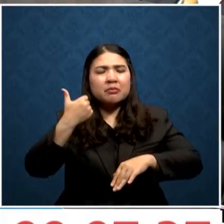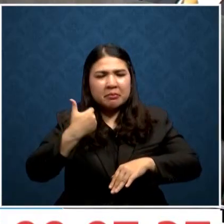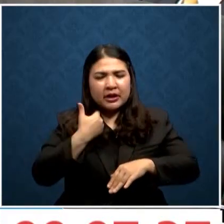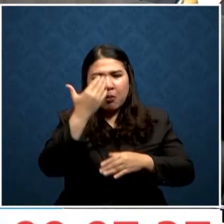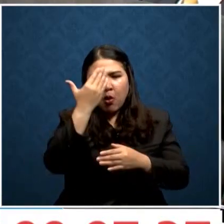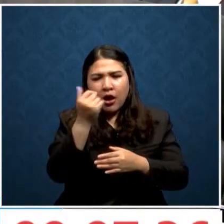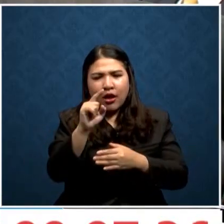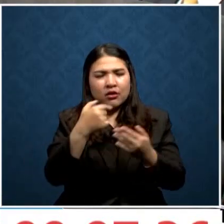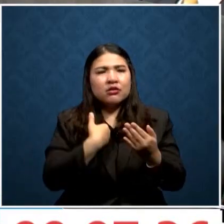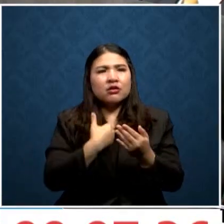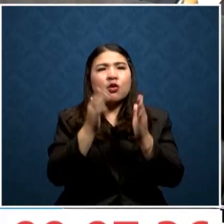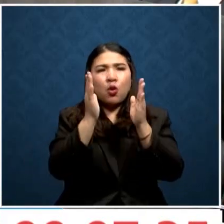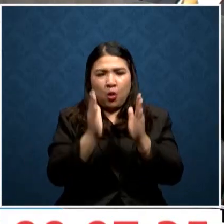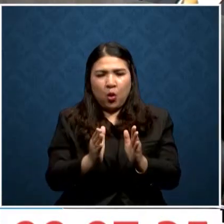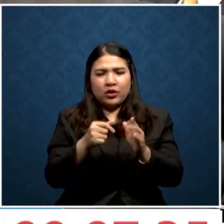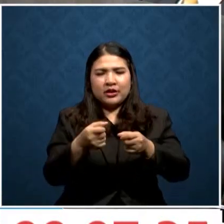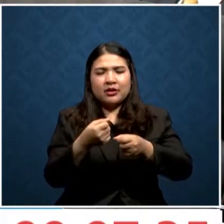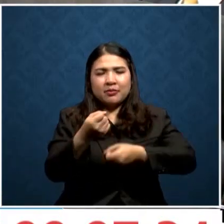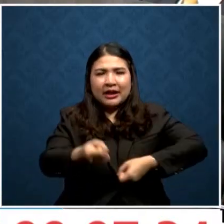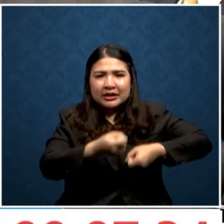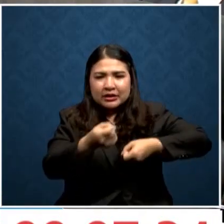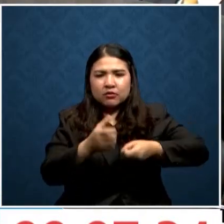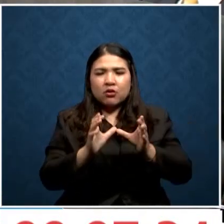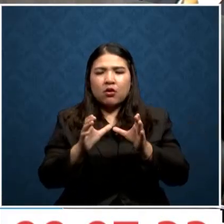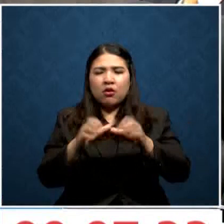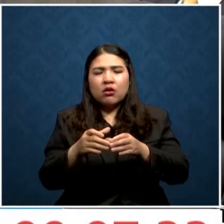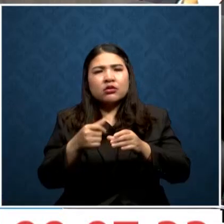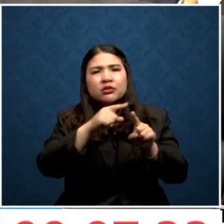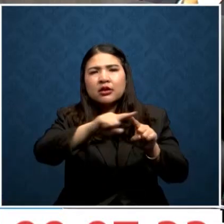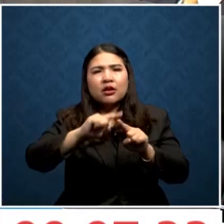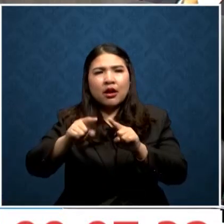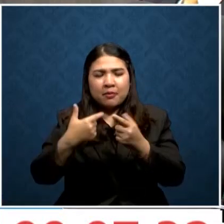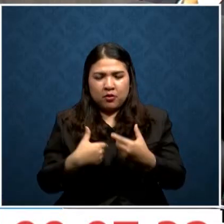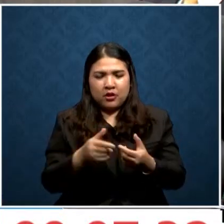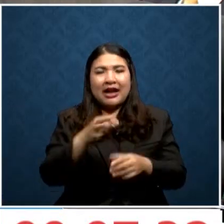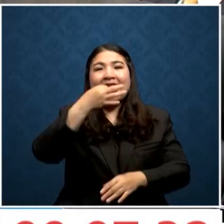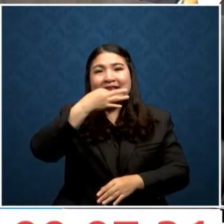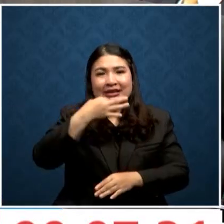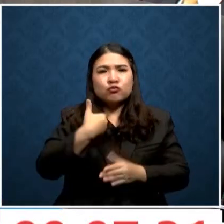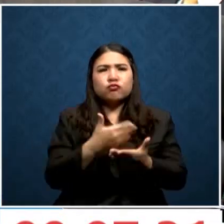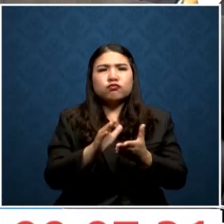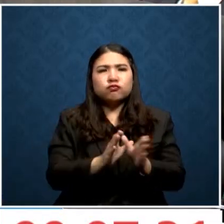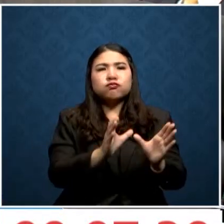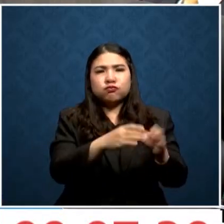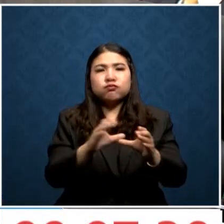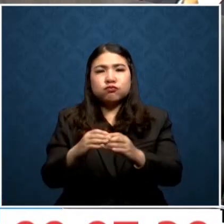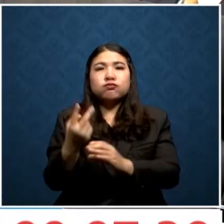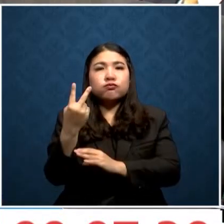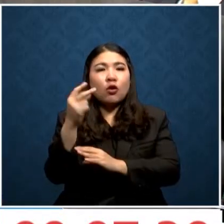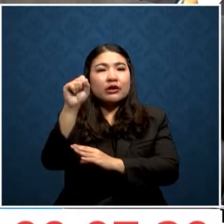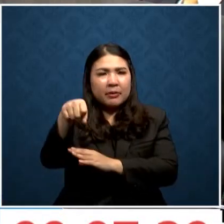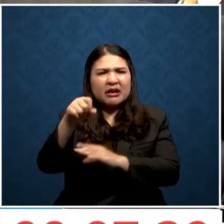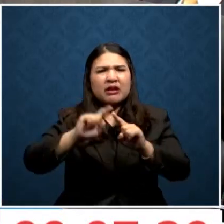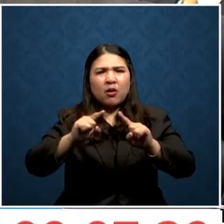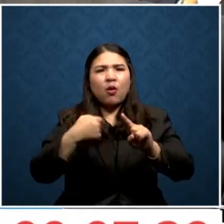ะที่มากลุ่มเกษตรและสหกรณ์เนี่ยฮะโดยเฉพาะกลุ่มเกษตรเนี่ยมาจาก2กลุ่มอาชีพด้วยกันตอนเลือกใช่ไหมฮะนั่นแปลว่า